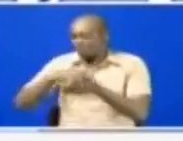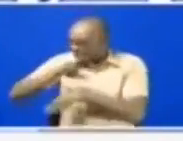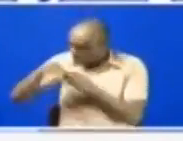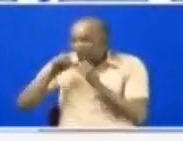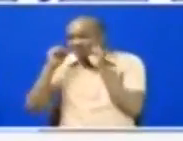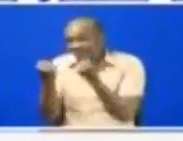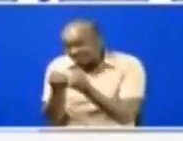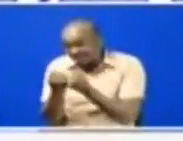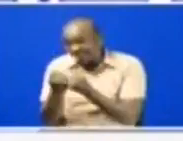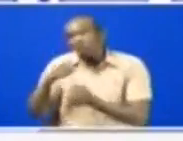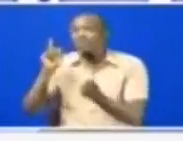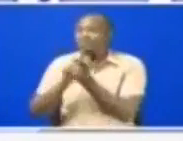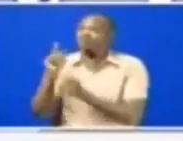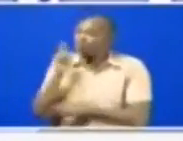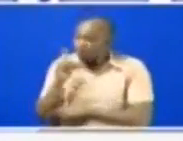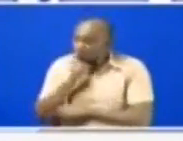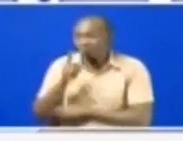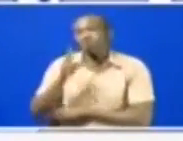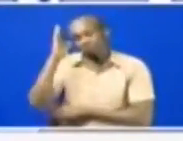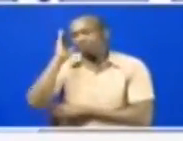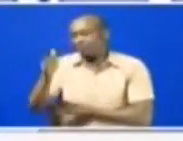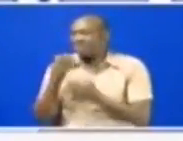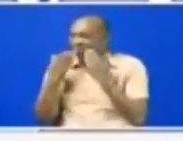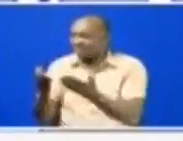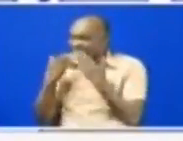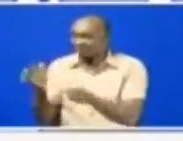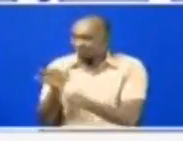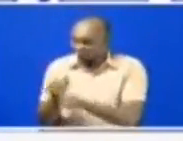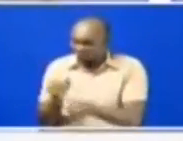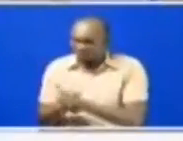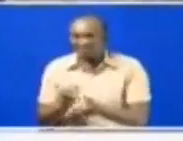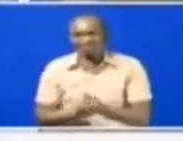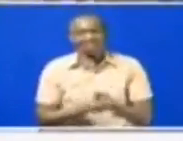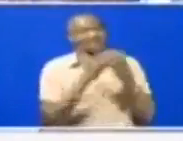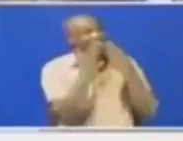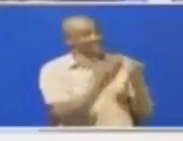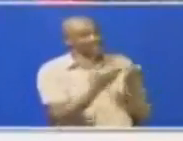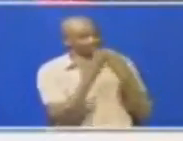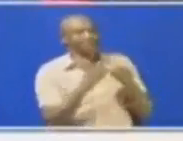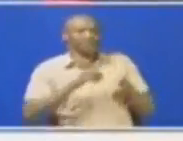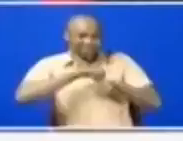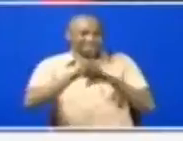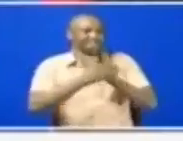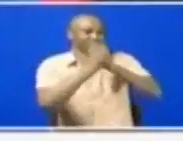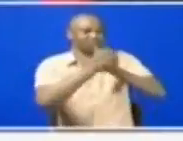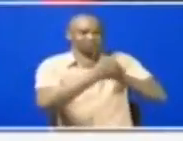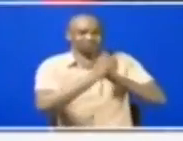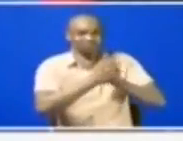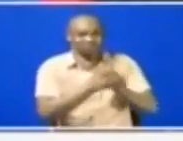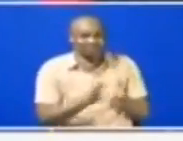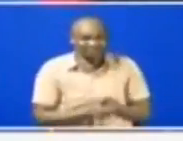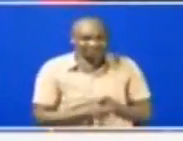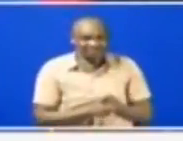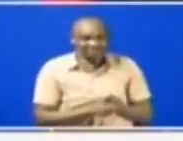wazee. Nasema tupatane kesho, Mungu akipenda. Asanteni sana. Asante sana Zablon kwa kutuma salamu. Asante. Na mtazamaji,